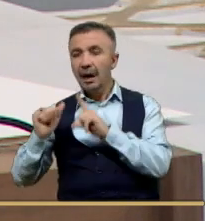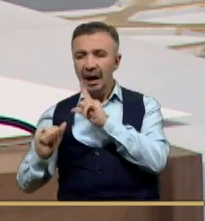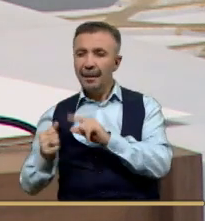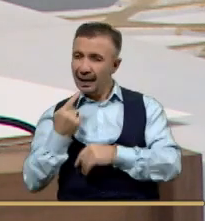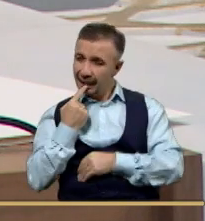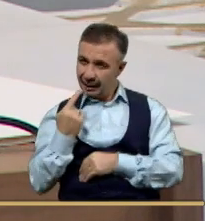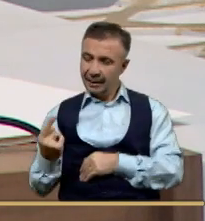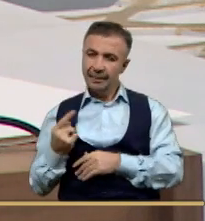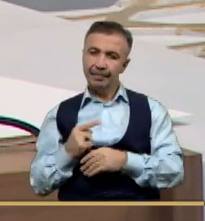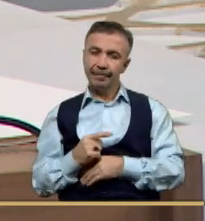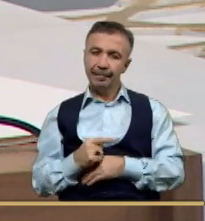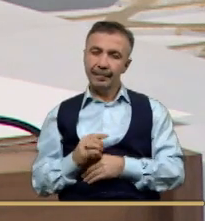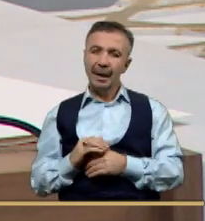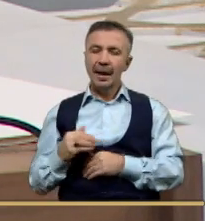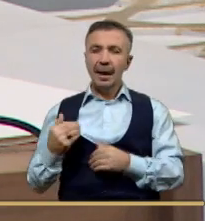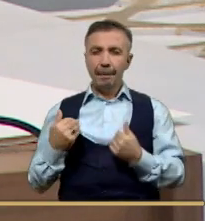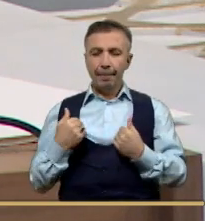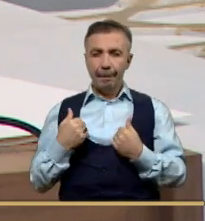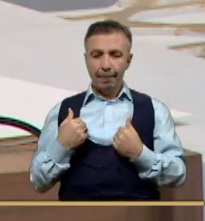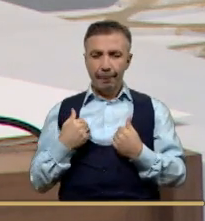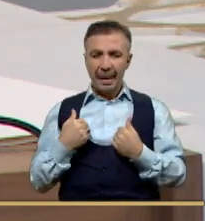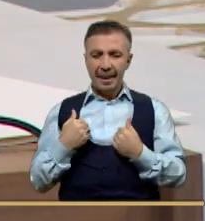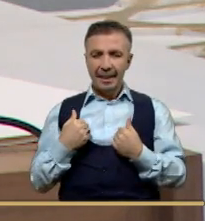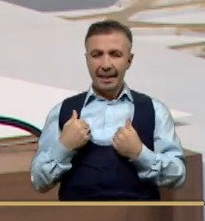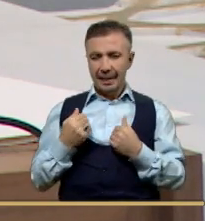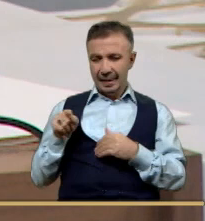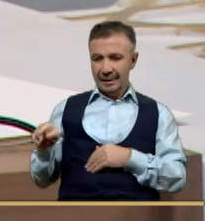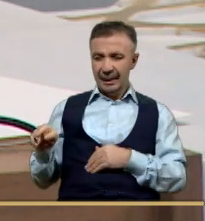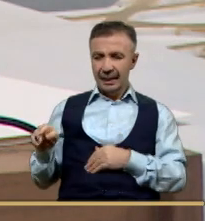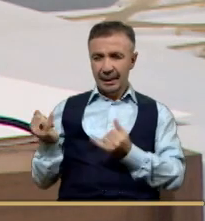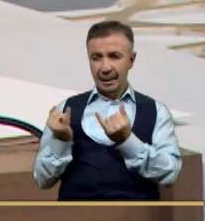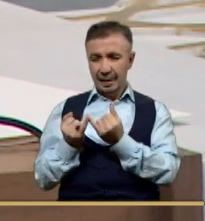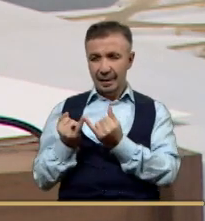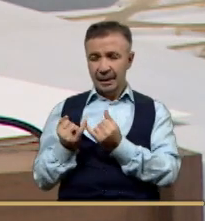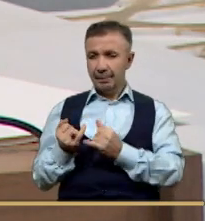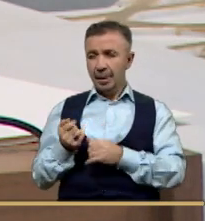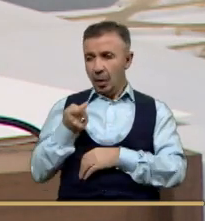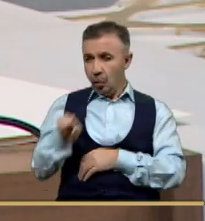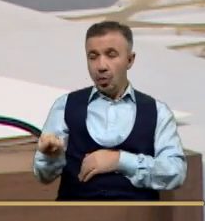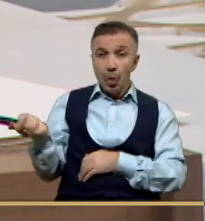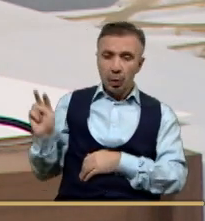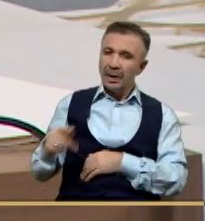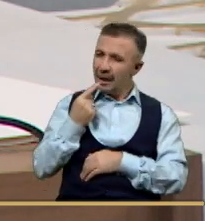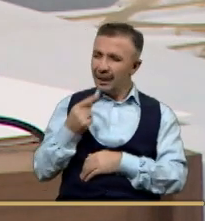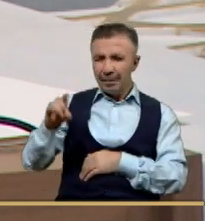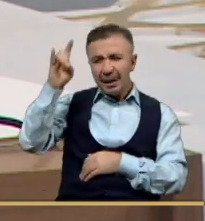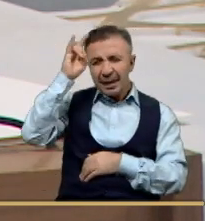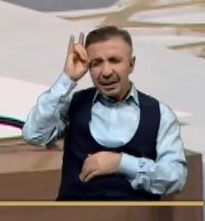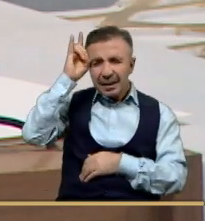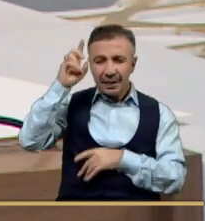لَاَقْتُلَنَّكْ Ben seni öldüreceğim. Kardeşim, seni öldüreceğim. Bir kıskançlık.